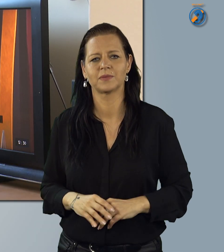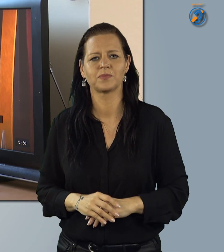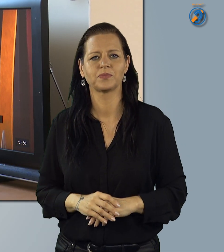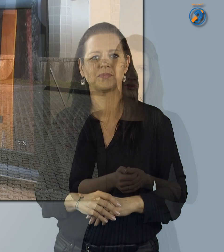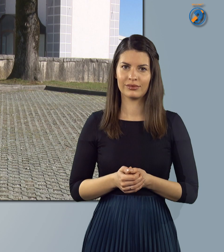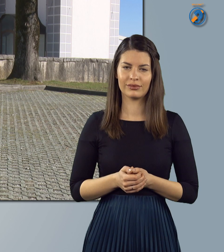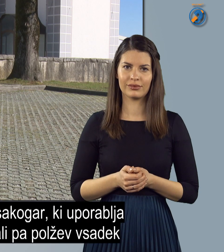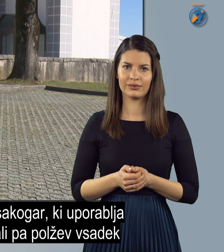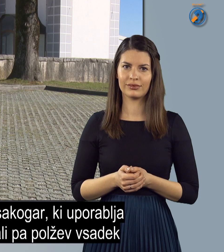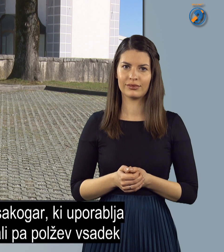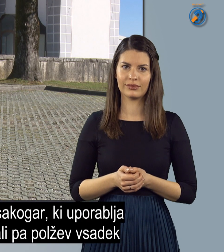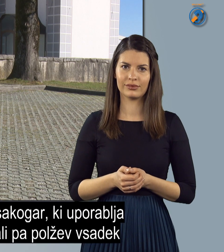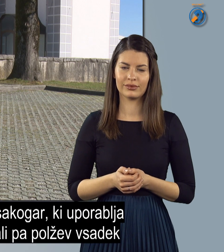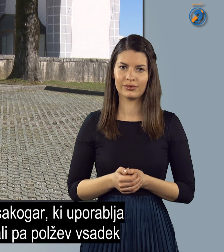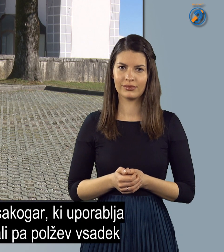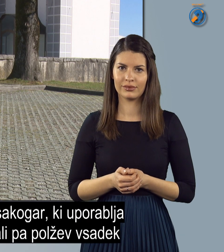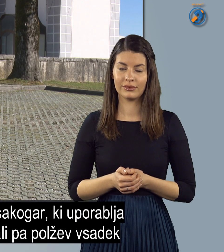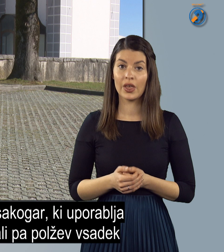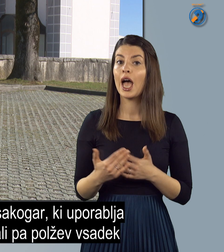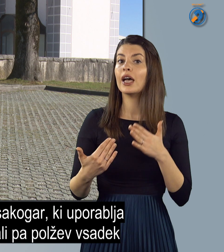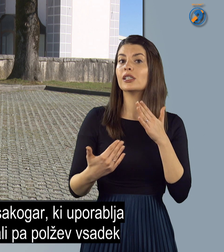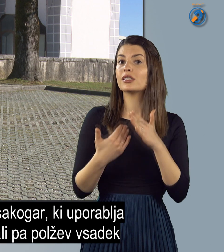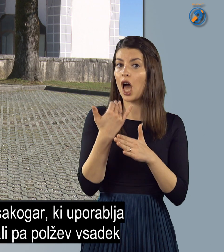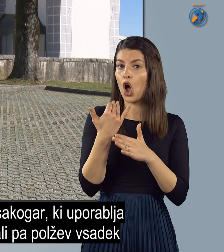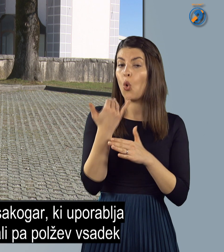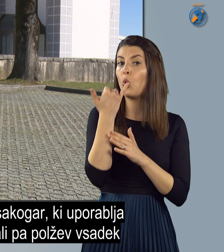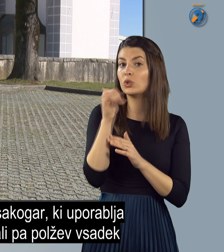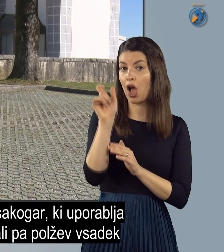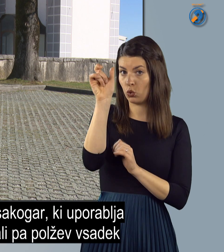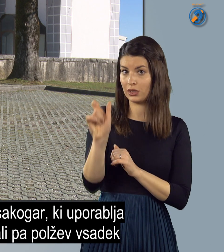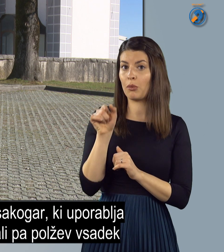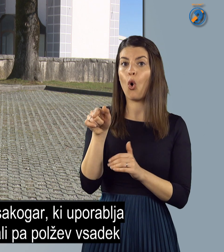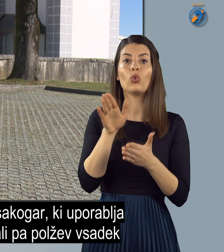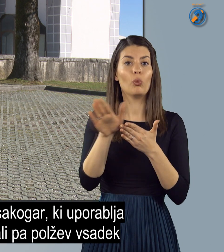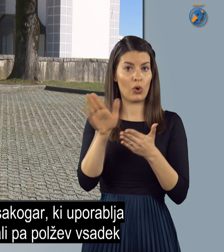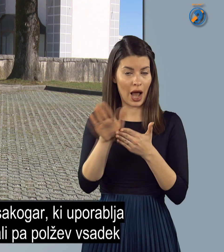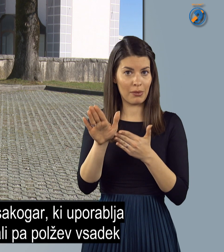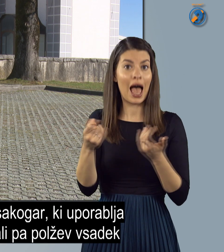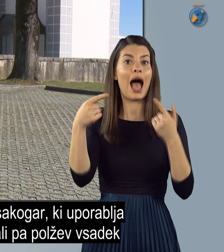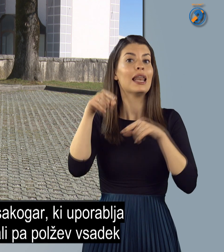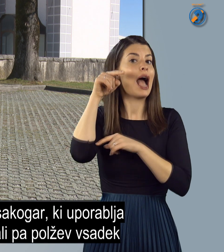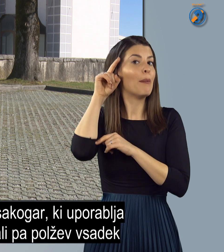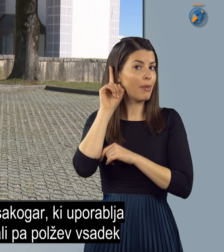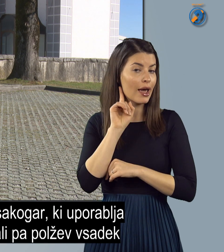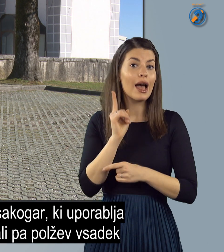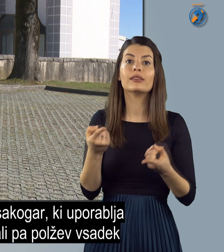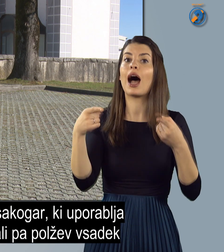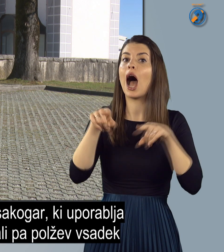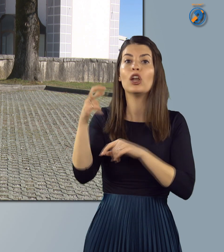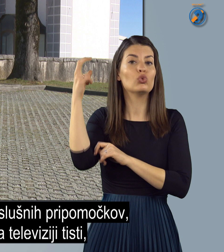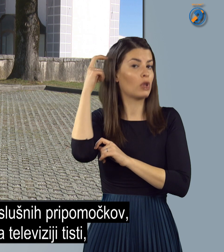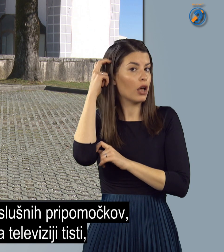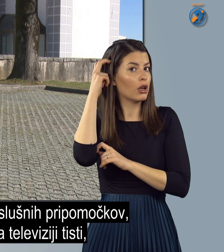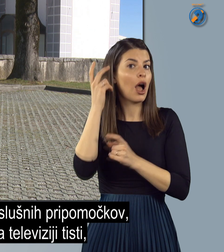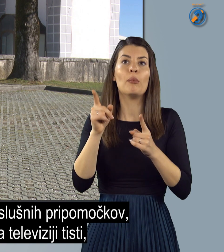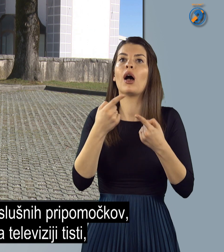podnapisi. Vsekakor je za vsakogar, ki uporablja ali slušni aparat ali polžji